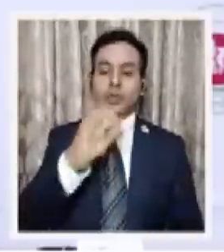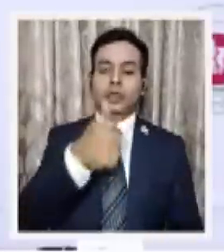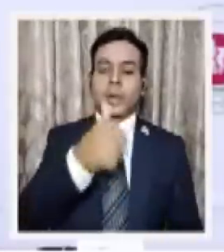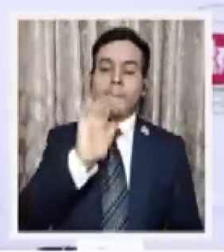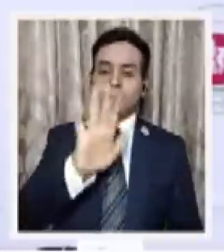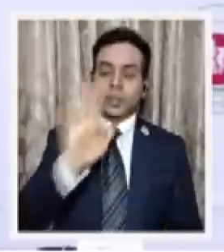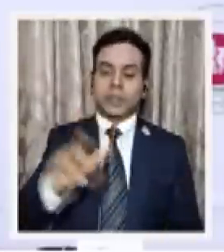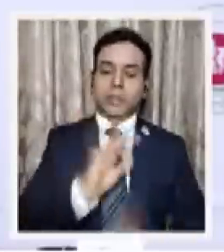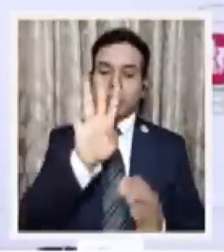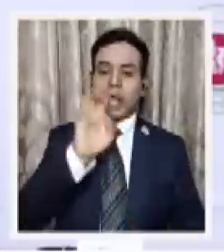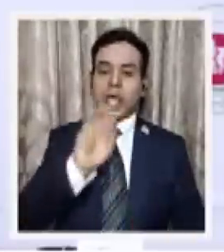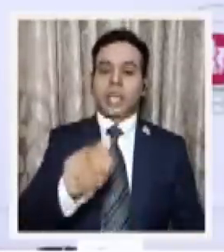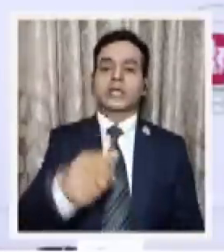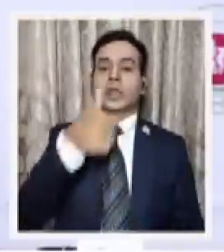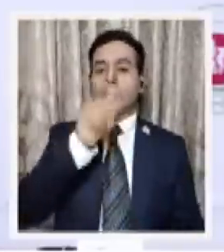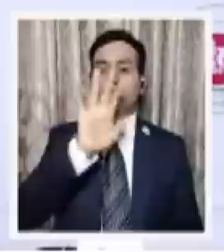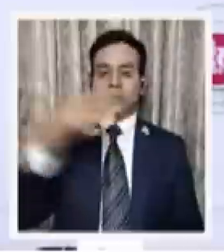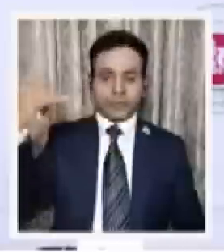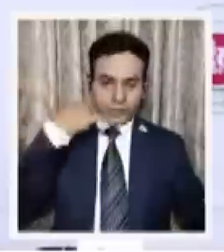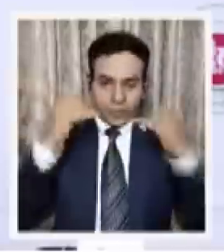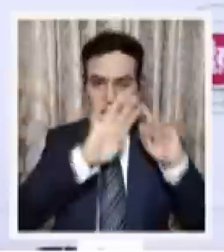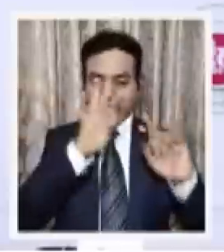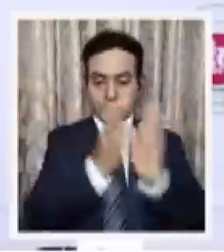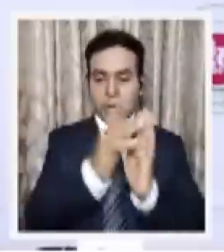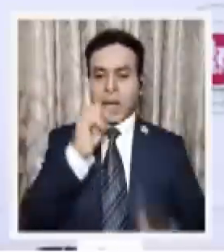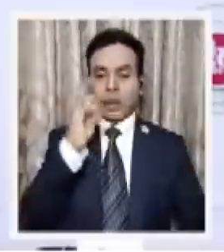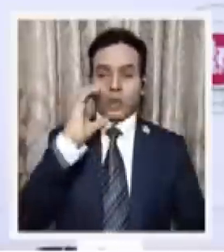10655-465টি। এ পর্যন্ত ফোন কল